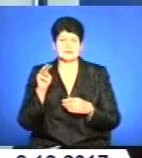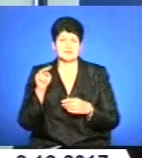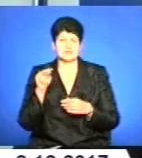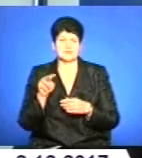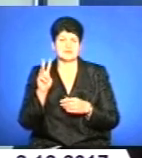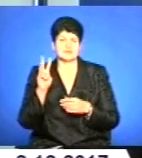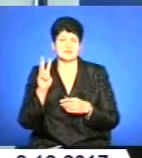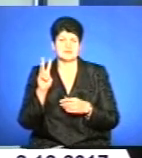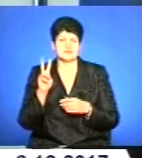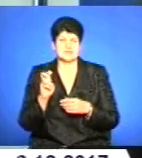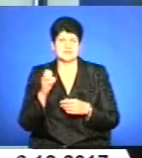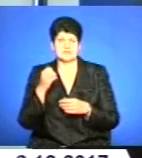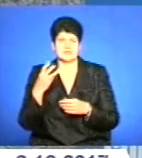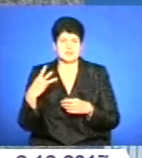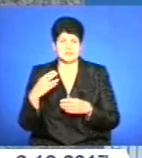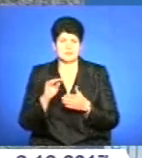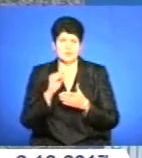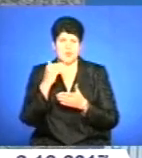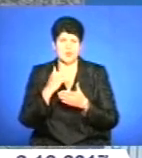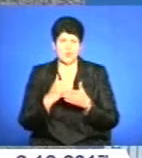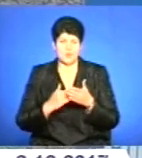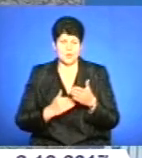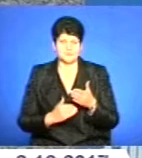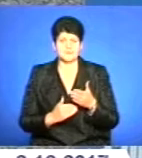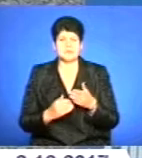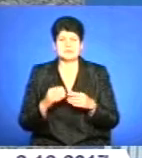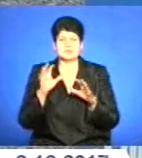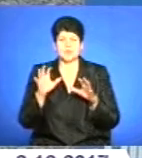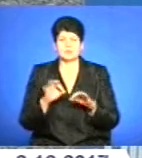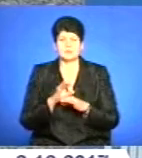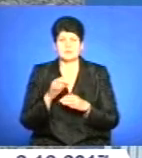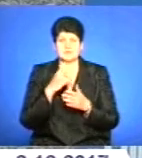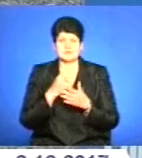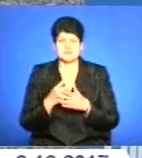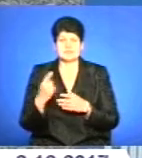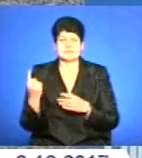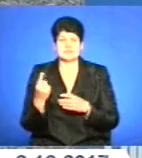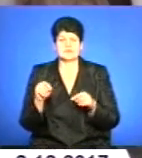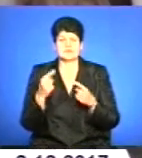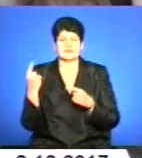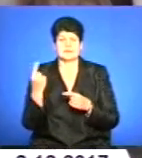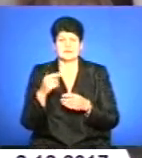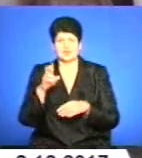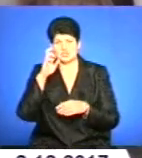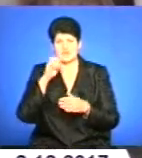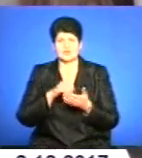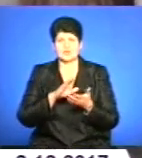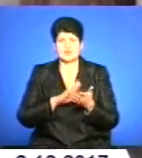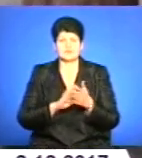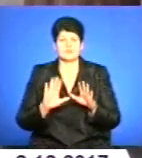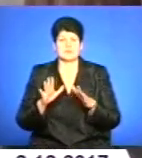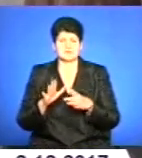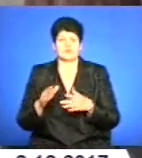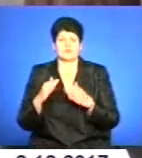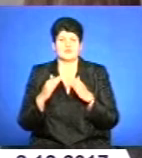2213 адміністративних протоколів. Законопроект також передбачає створення єдиного державного реєстру випадків домашнього насильства,